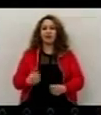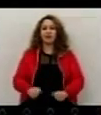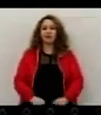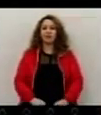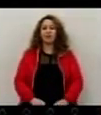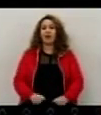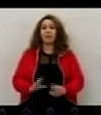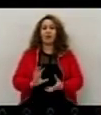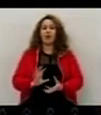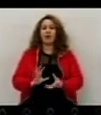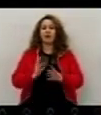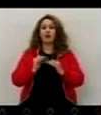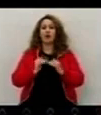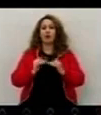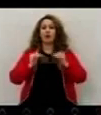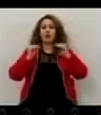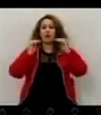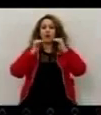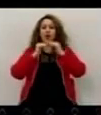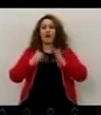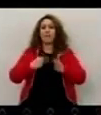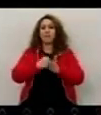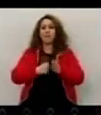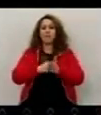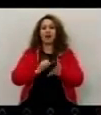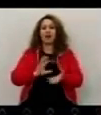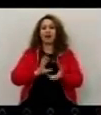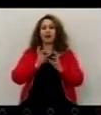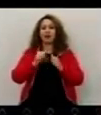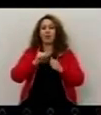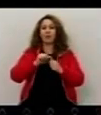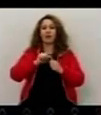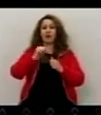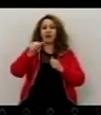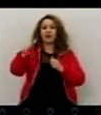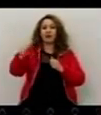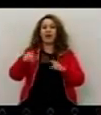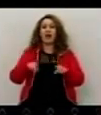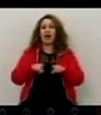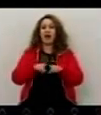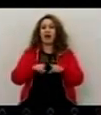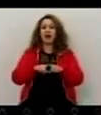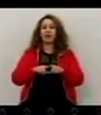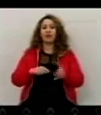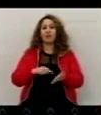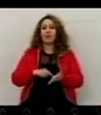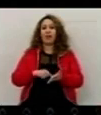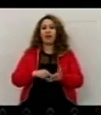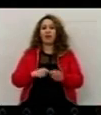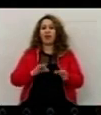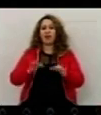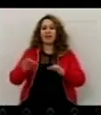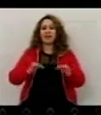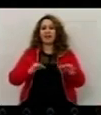من أجل رفع تحديات وتحقيق التنمية المستدامة والمتوازنة، وذلك من أجل مخطط